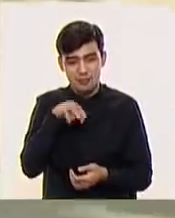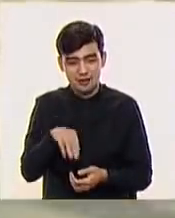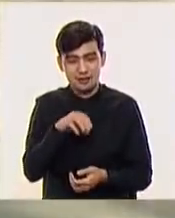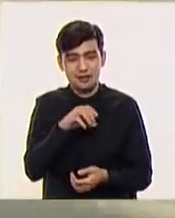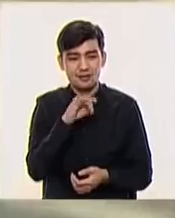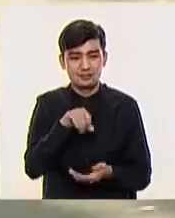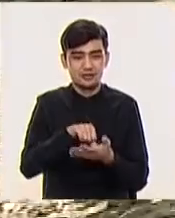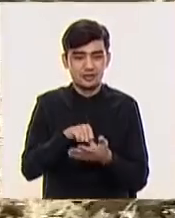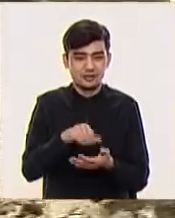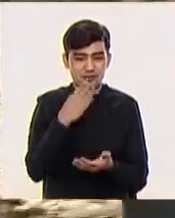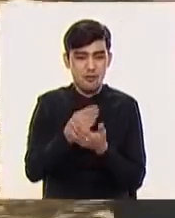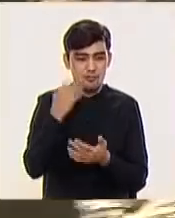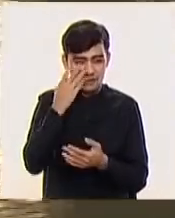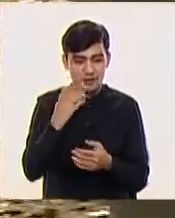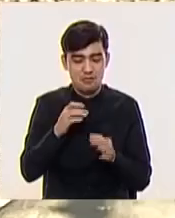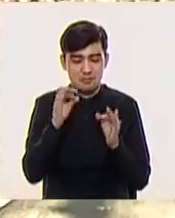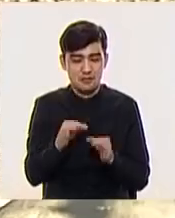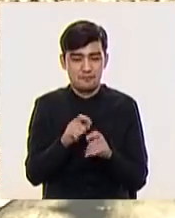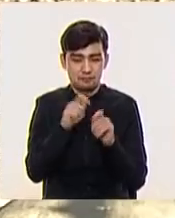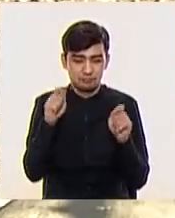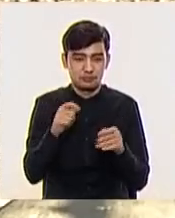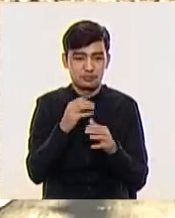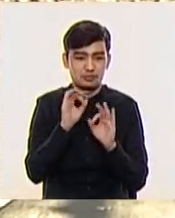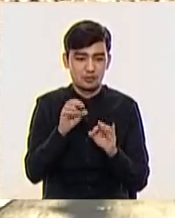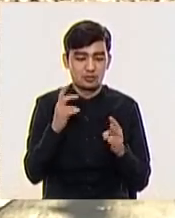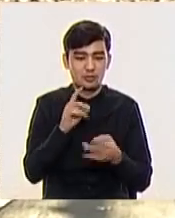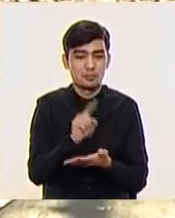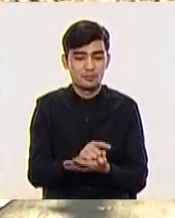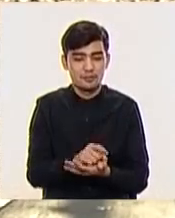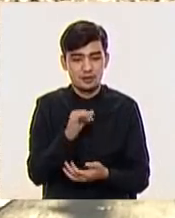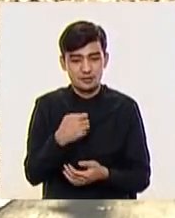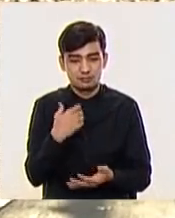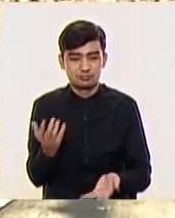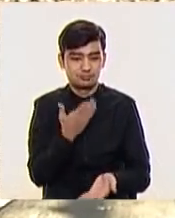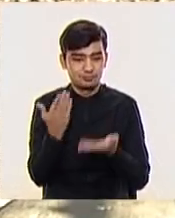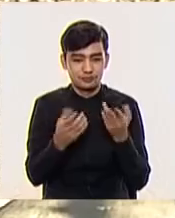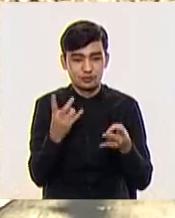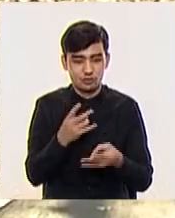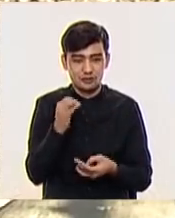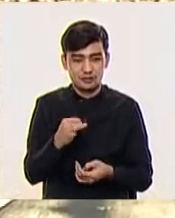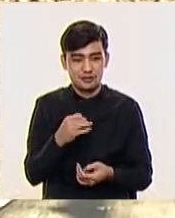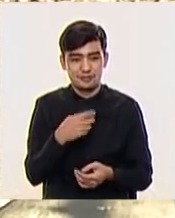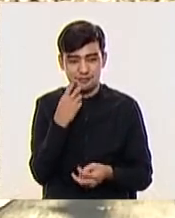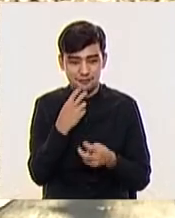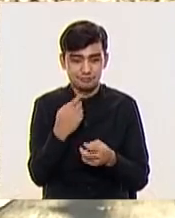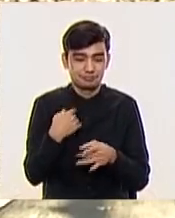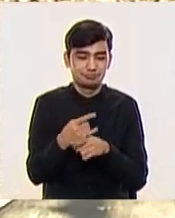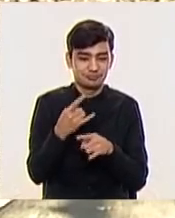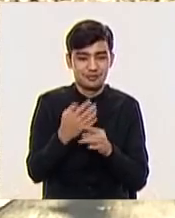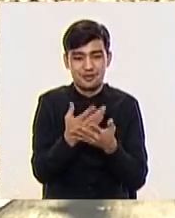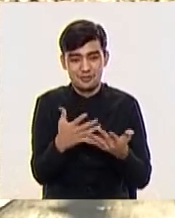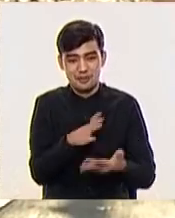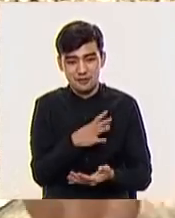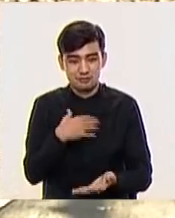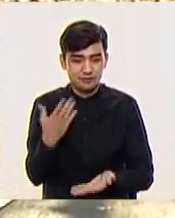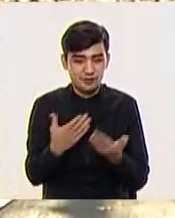иесі ойын ашық айтқаны дұрыс дейді. Рухын көтеруіміз керек, оларды біз демеуіміз керек. Әзіз қақ адамдар әзіл айтып көңілдерін көтеруіміз